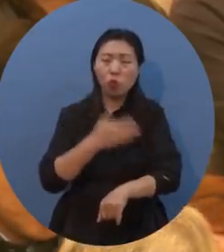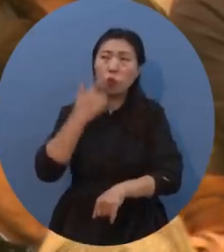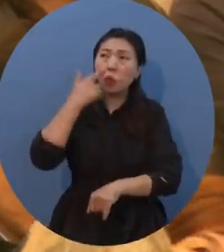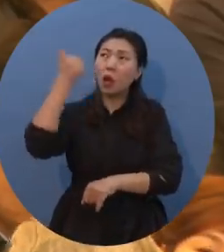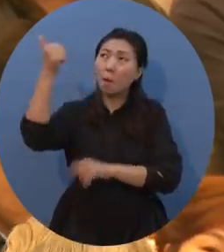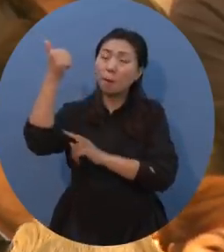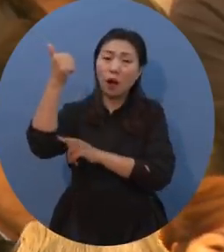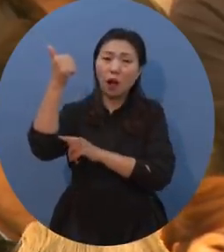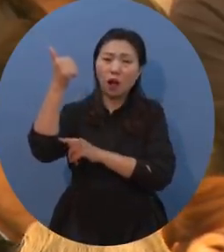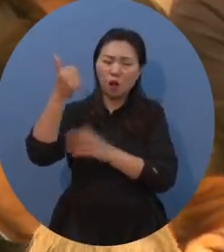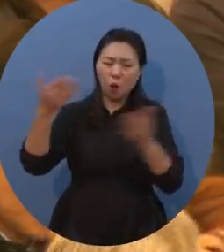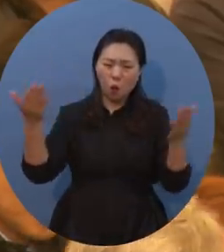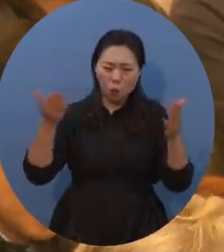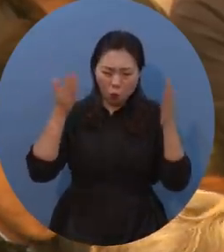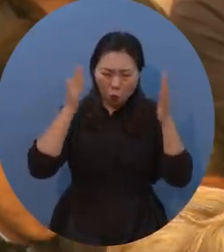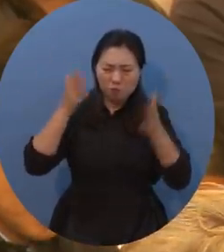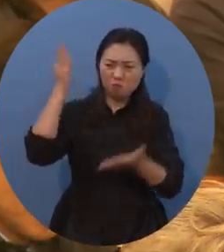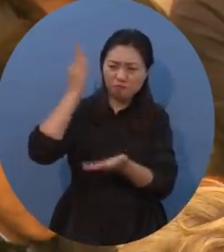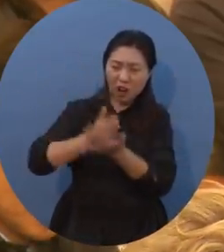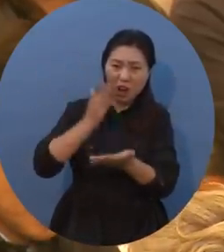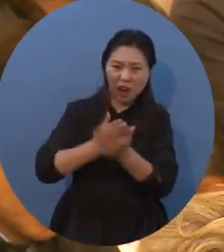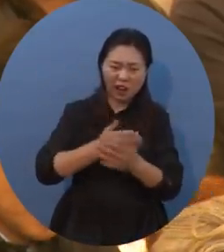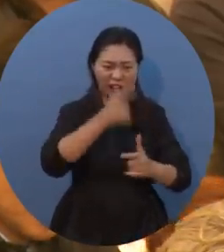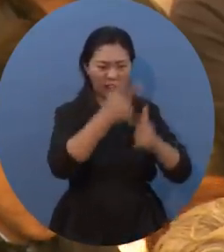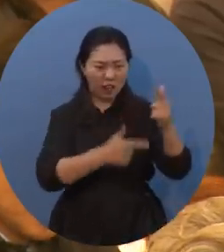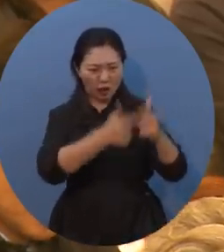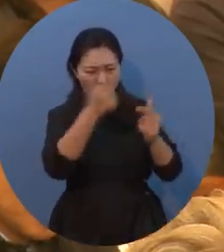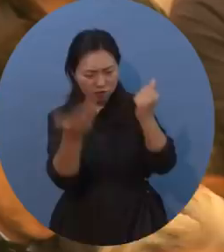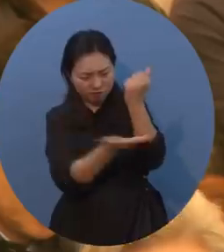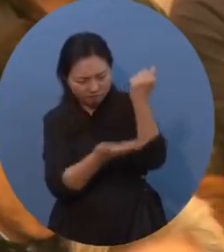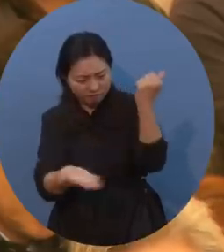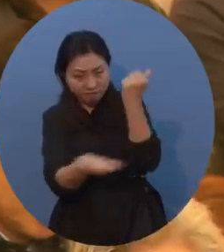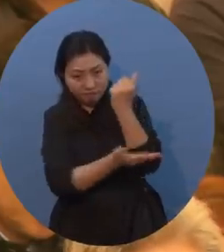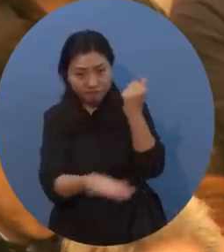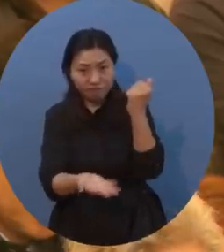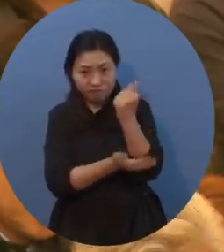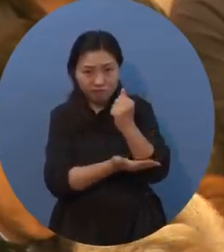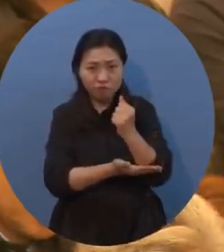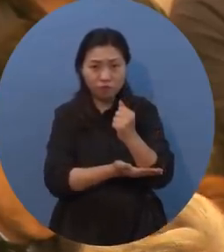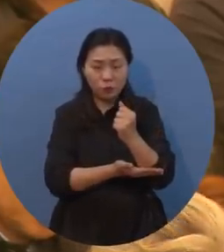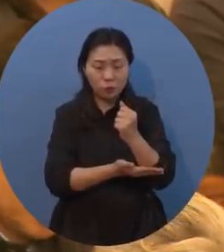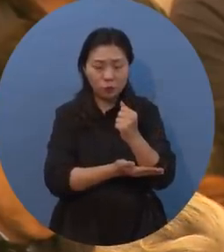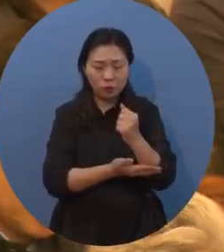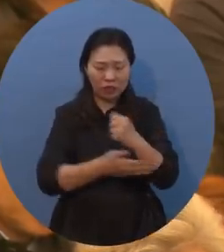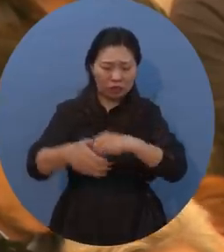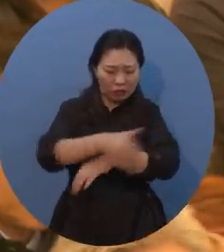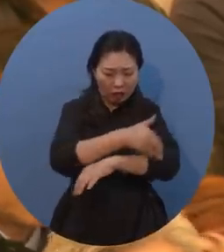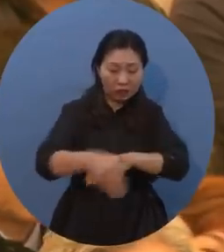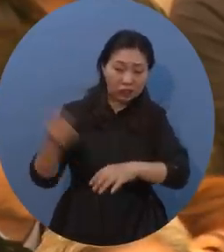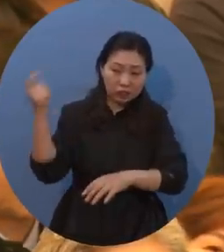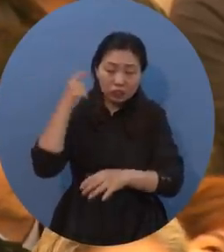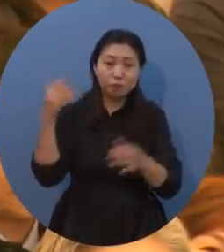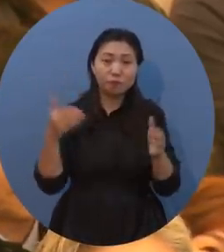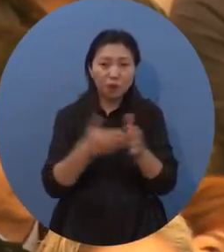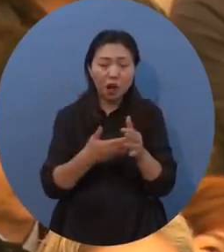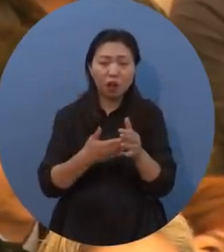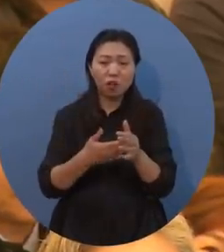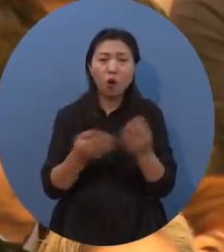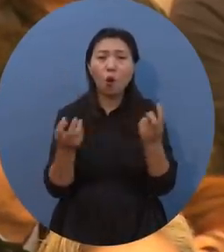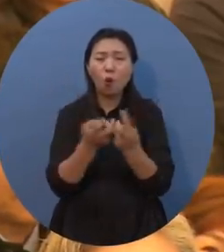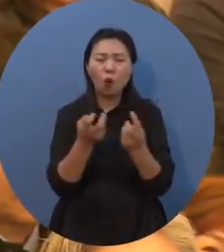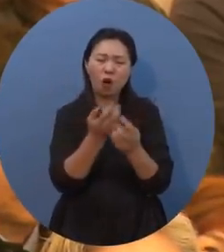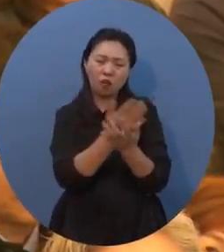하셨다고 땔감 나무하러 다니셨다고 그렇게 들었는데요. 어쩌면